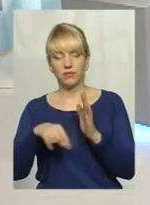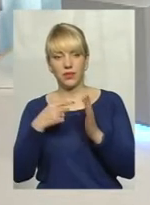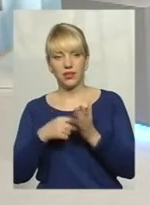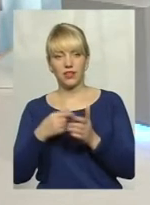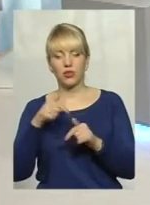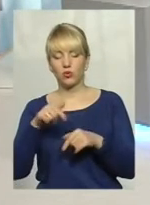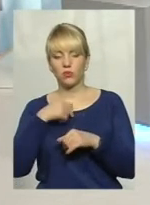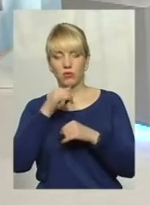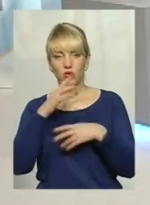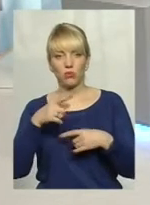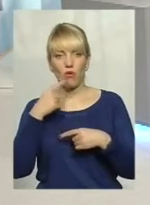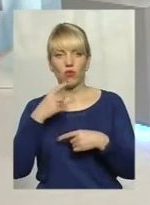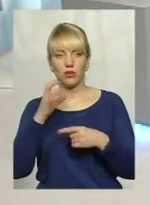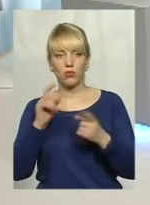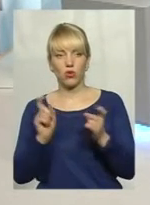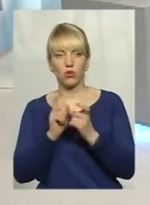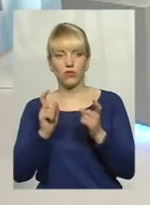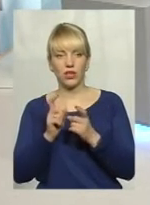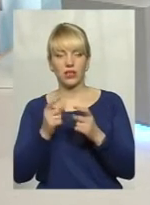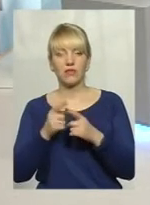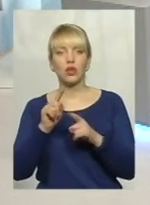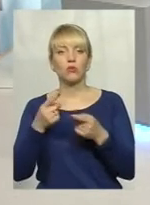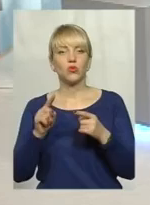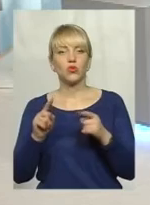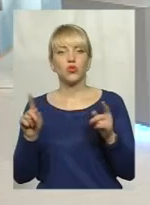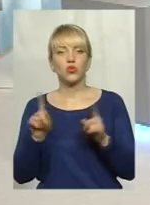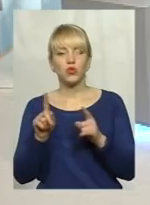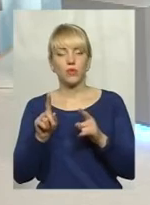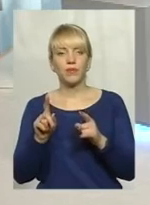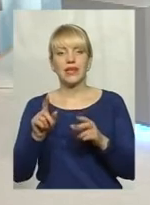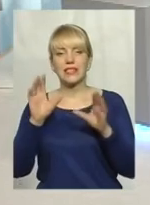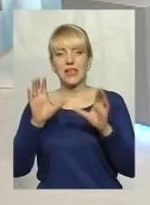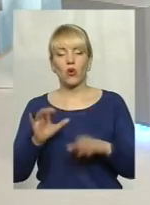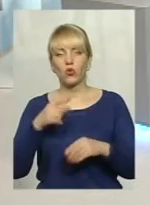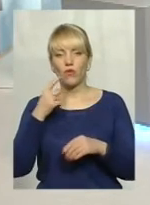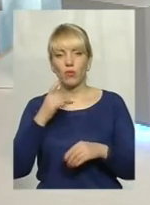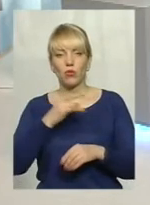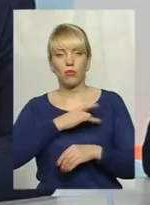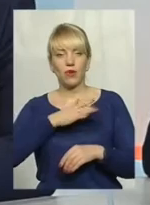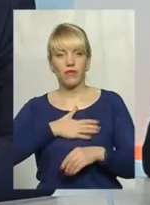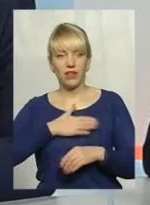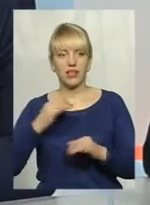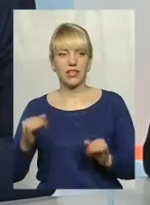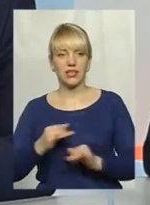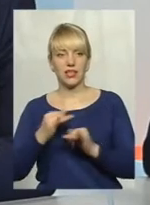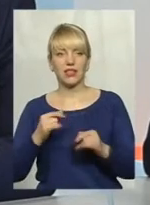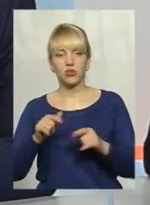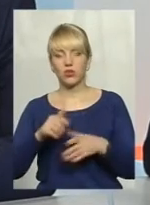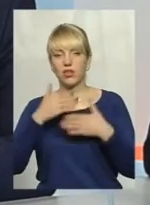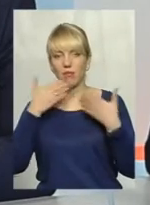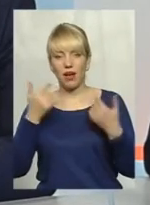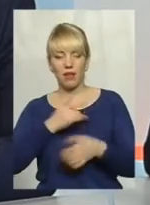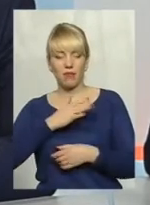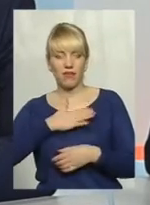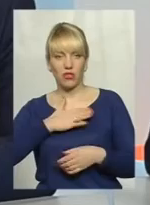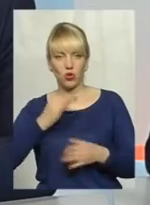Тут ми не можемо говорити про конфлікт інтересів, тому що закон нам говорить про приватний інтерес. Тут немає